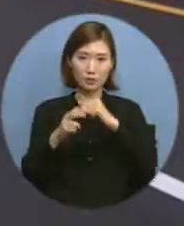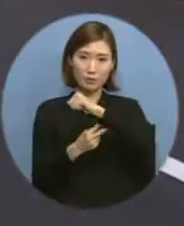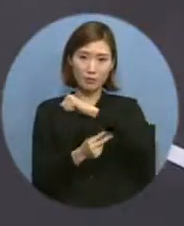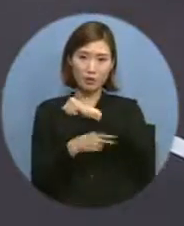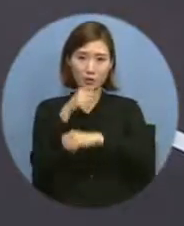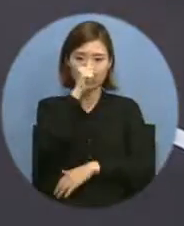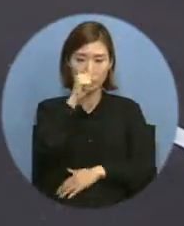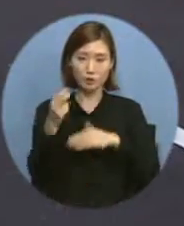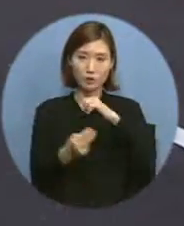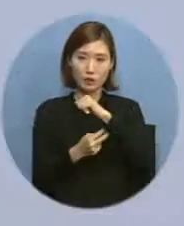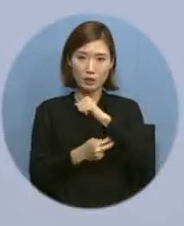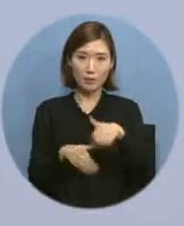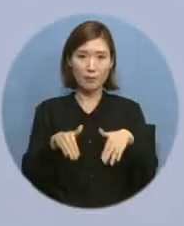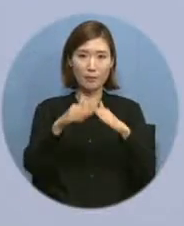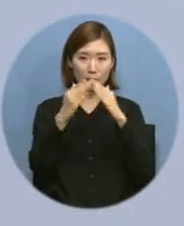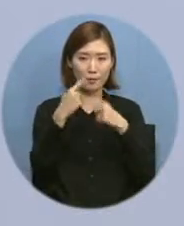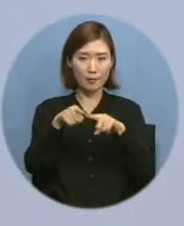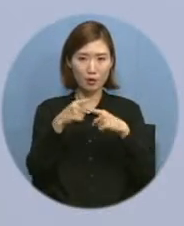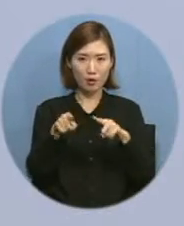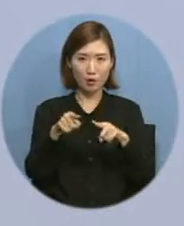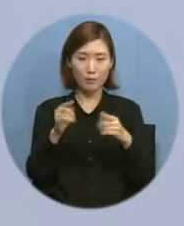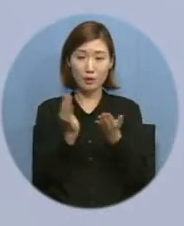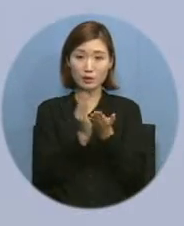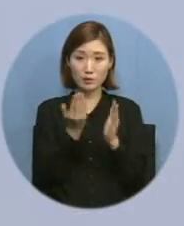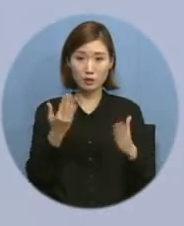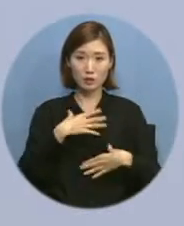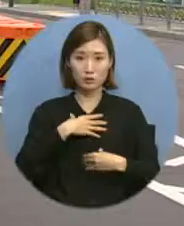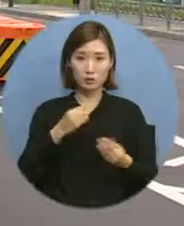명품 다리 건설이라는 평가가 무색하게도